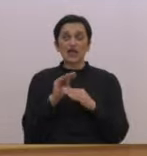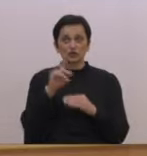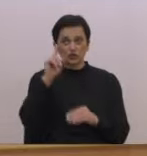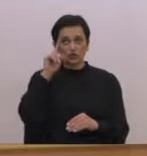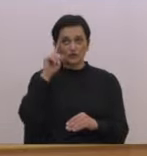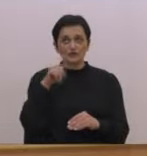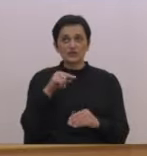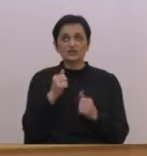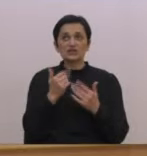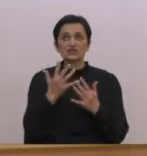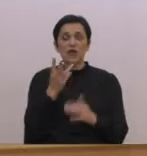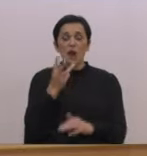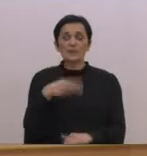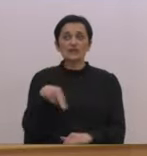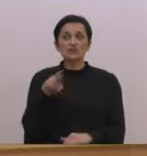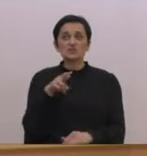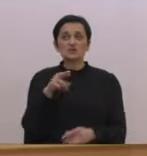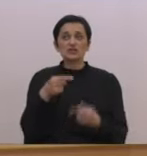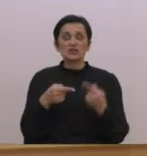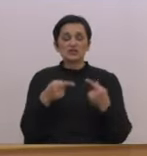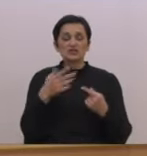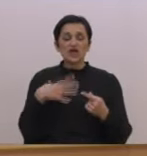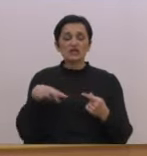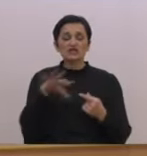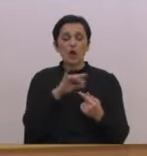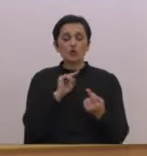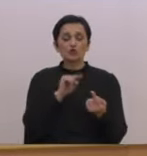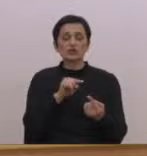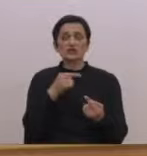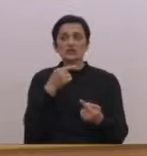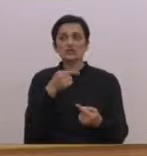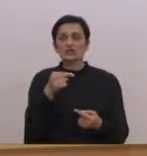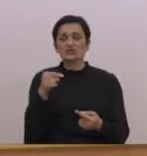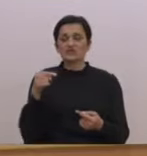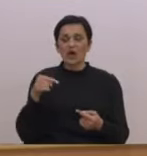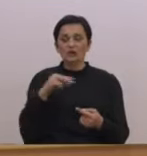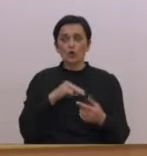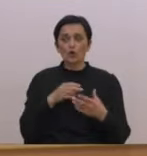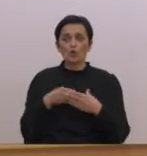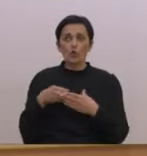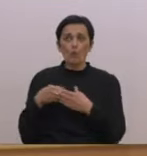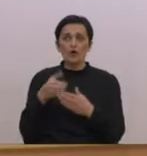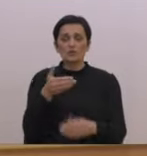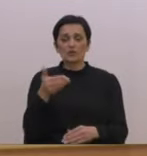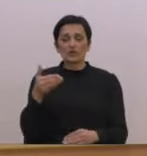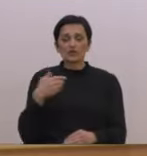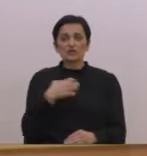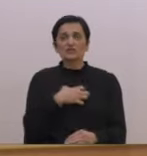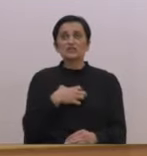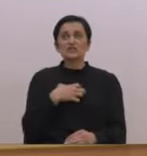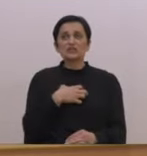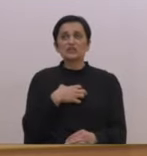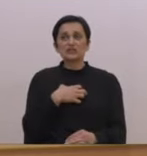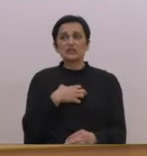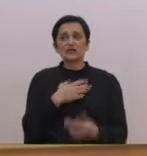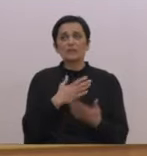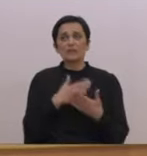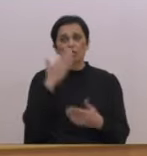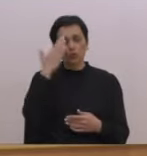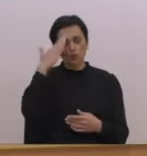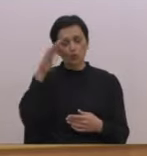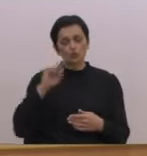randem miliardi ani dava, sa ca tu luci în abdec, sau da, sau companie bi sfidam. Da, zi, tata, tata, unde a esari